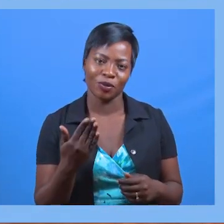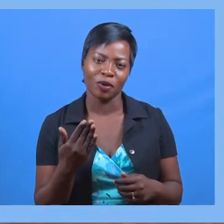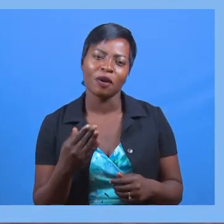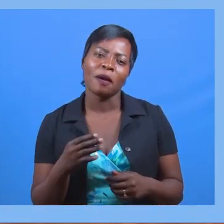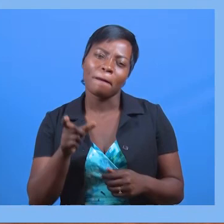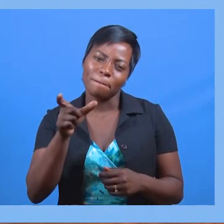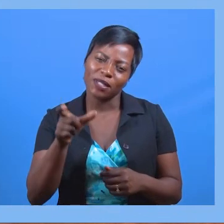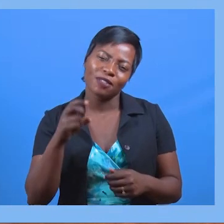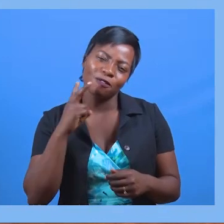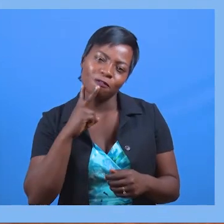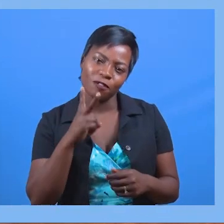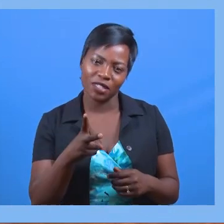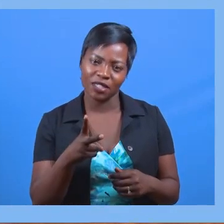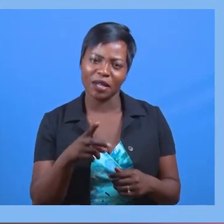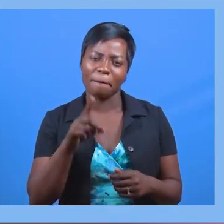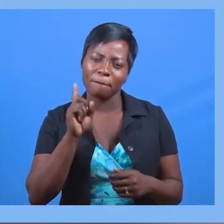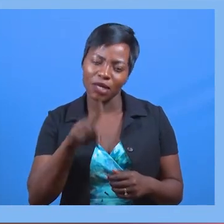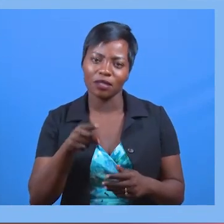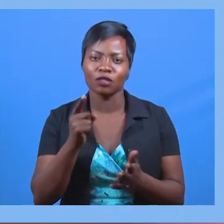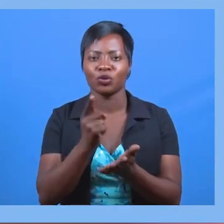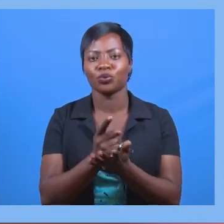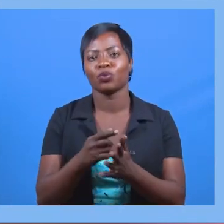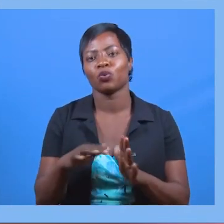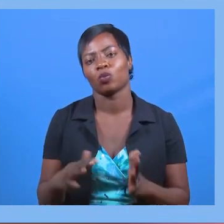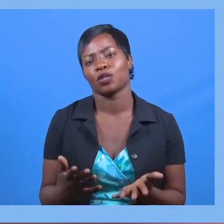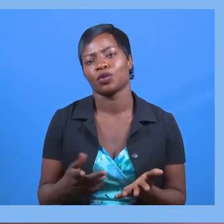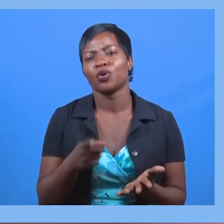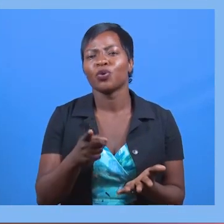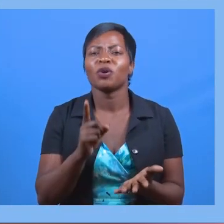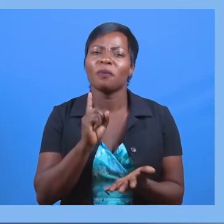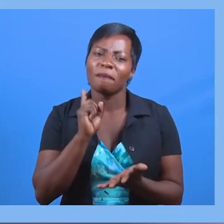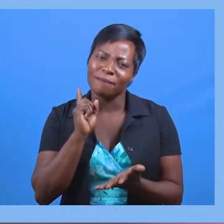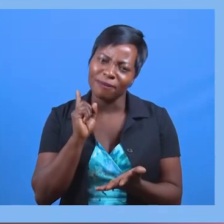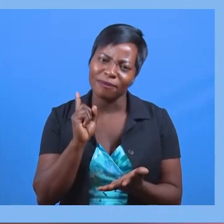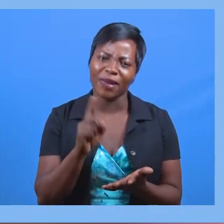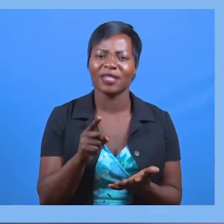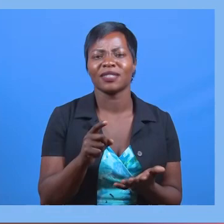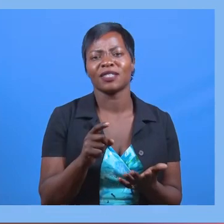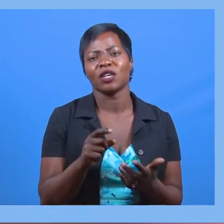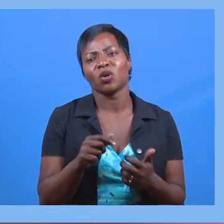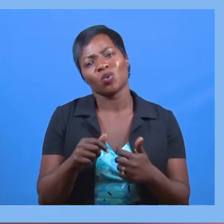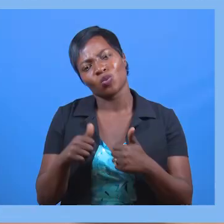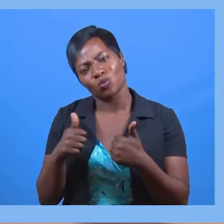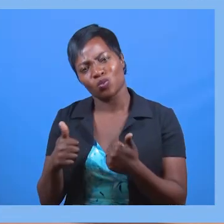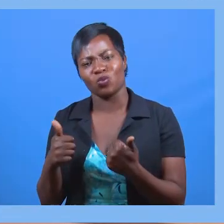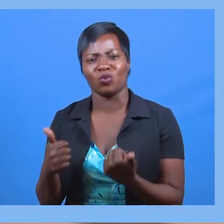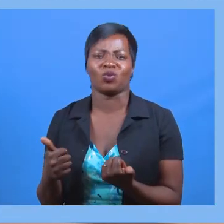Pamuyenzi tinongotarisirawo kuti angova munhu wekuti haazotsiki vari pamusha